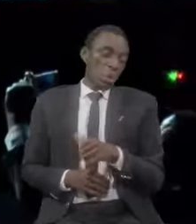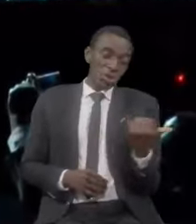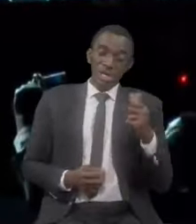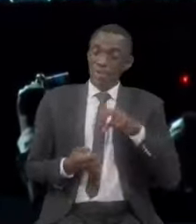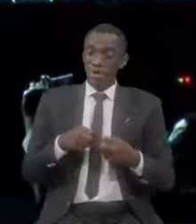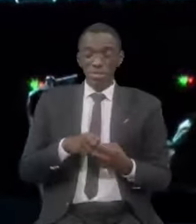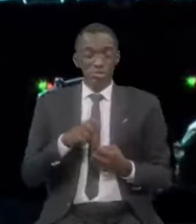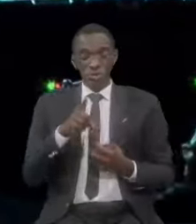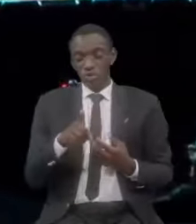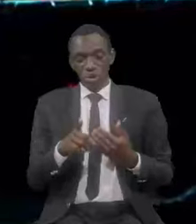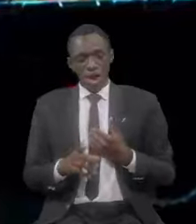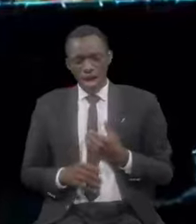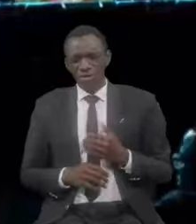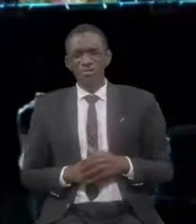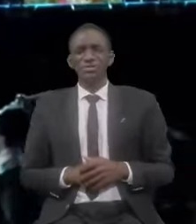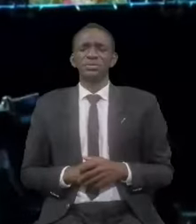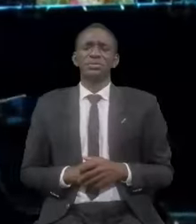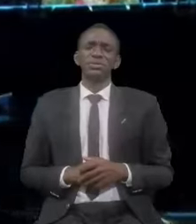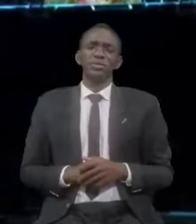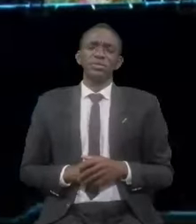Tout autre problème que vous avez,